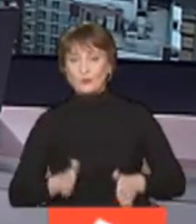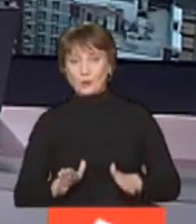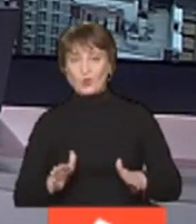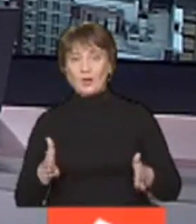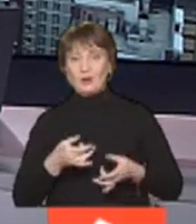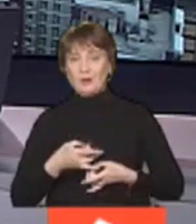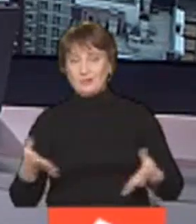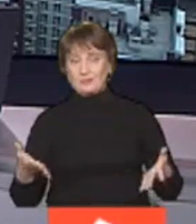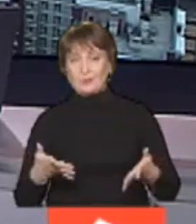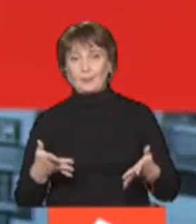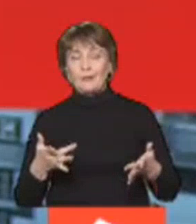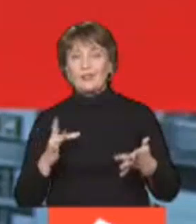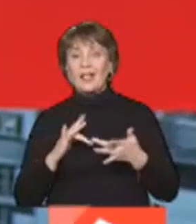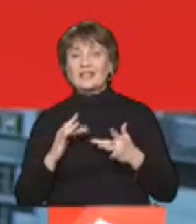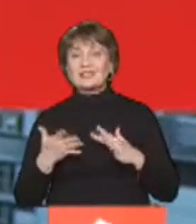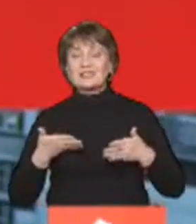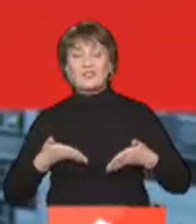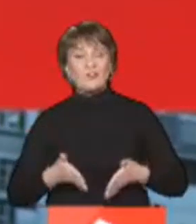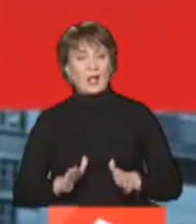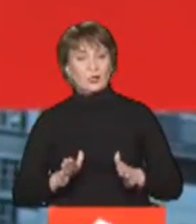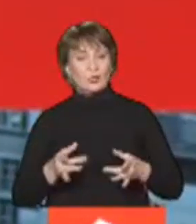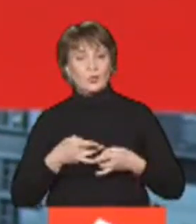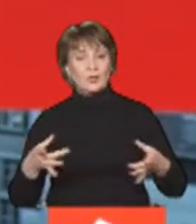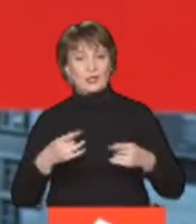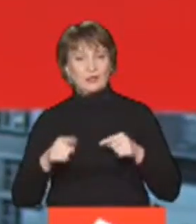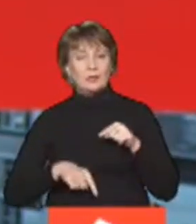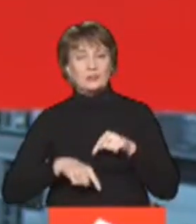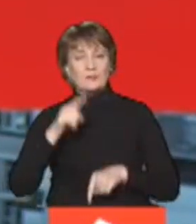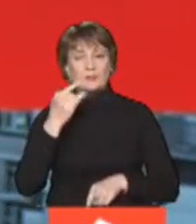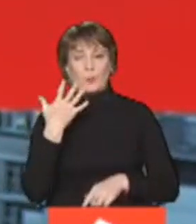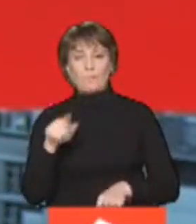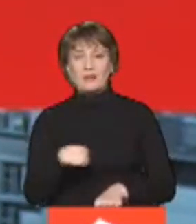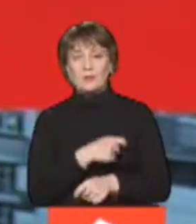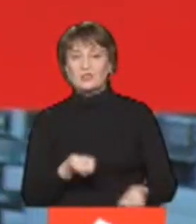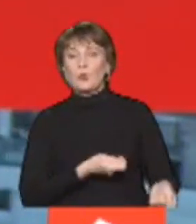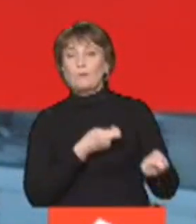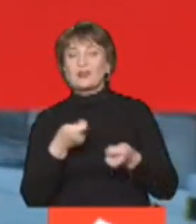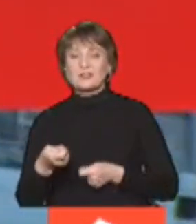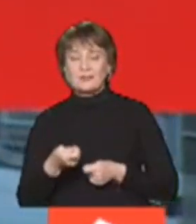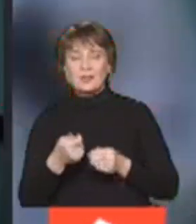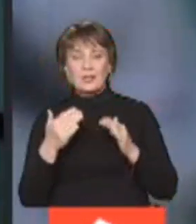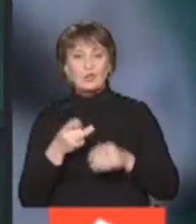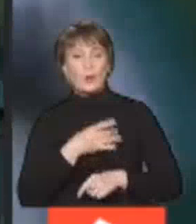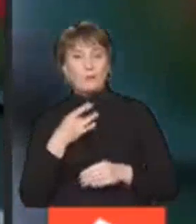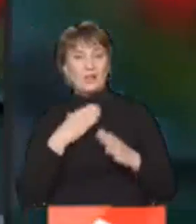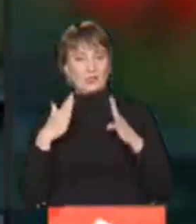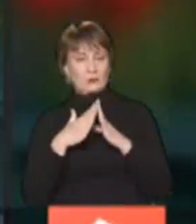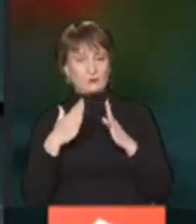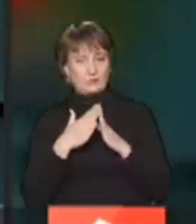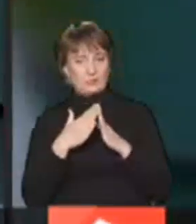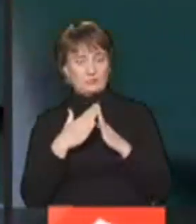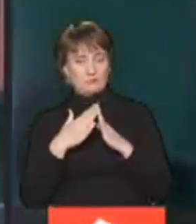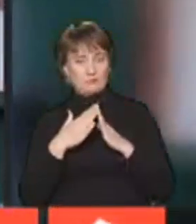трохи згодом. Так, чекаю. Різдвяну ялинку за вишки понад 5 метрів доставили до Білого дому. За традицією, її підвезли на